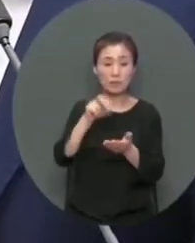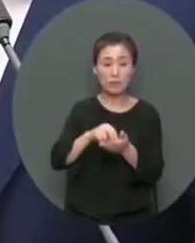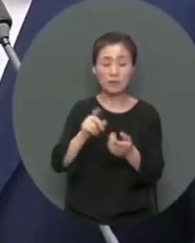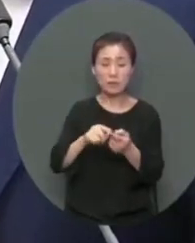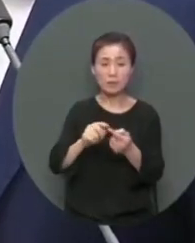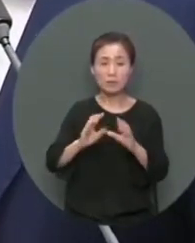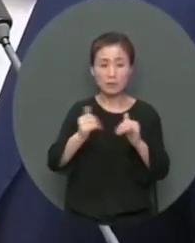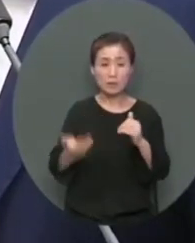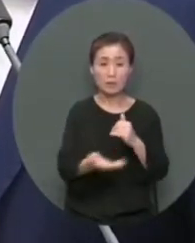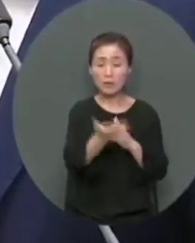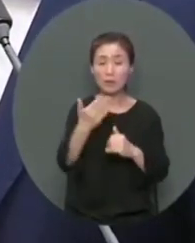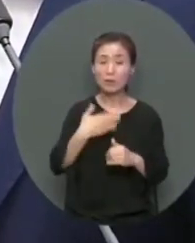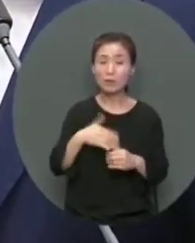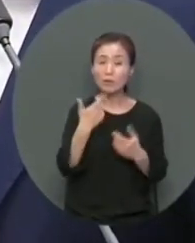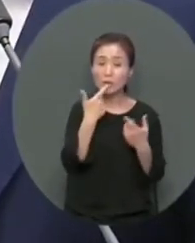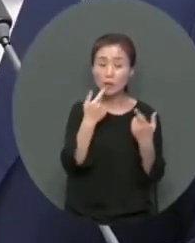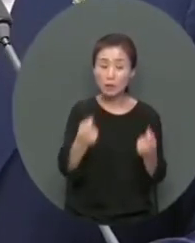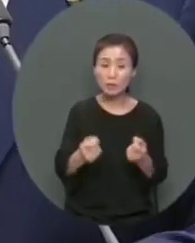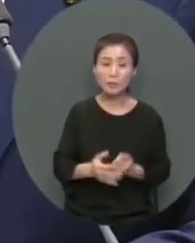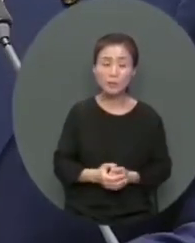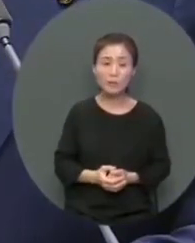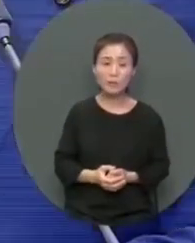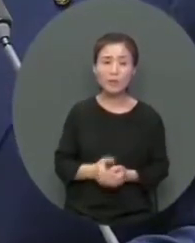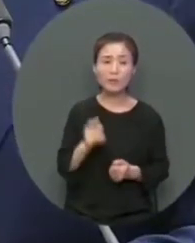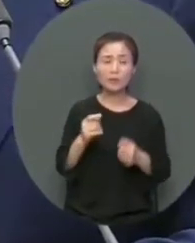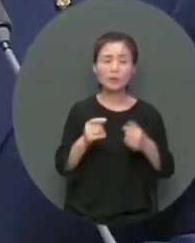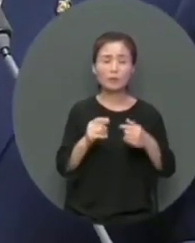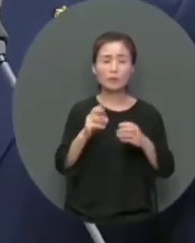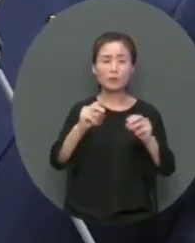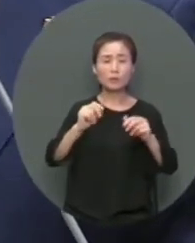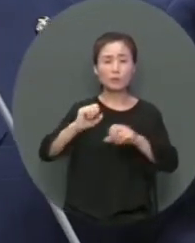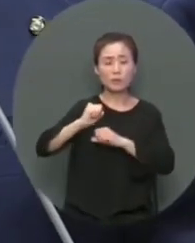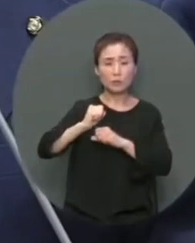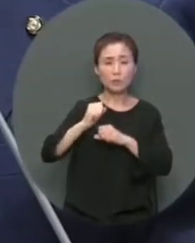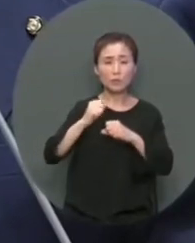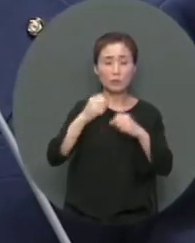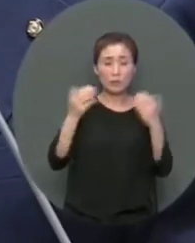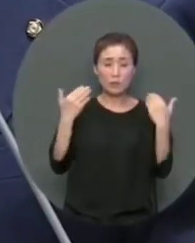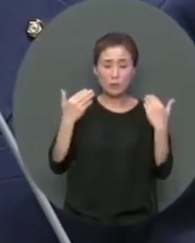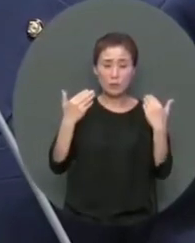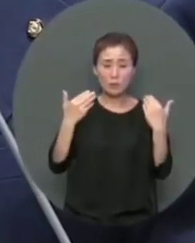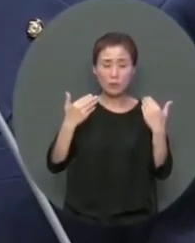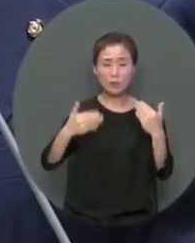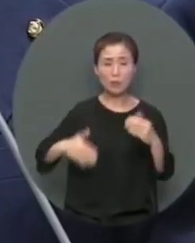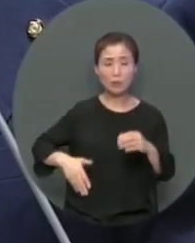다 아시다시피 이것은 육사와 국방부가